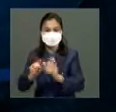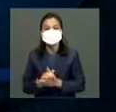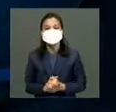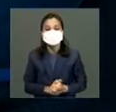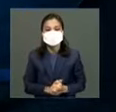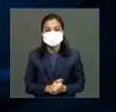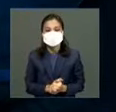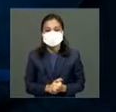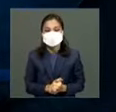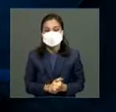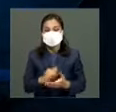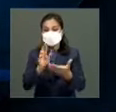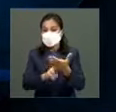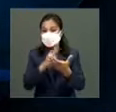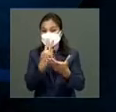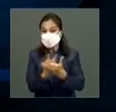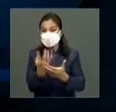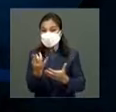ครับเท่ากับว่